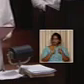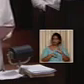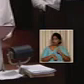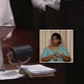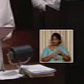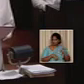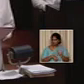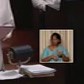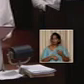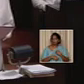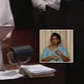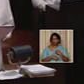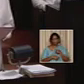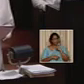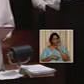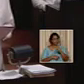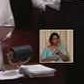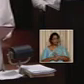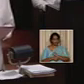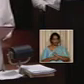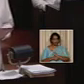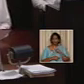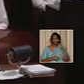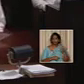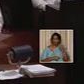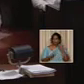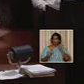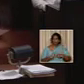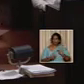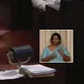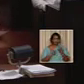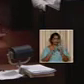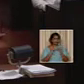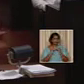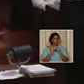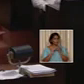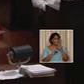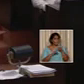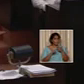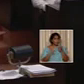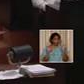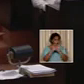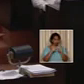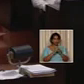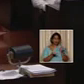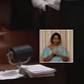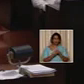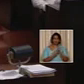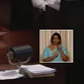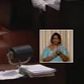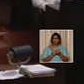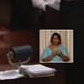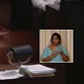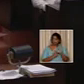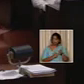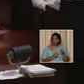මොහොතක මම ඔබතුමාගෙන් ඉල්ලන්න කැමතියි අර අහිමි කරපු සමාන්තර පන්ති ටික නැවතත් වරක් ලබා දෙන්නට කටයුතු